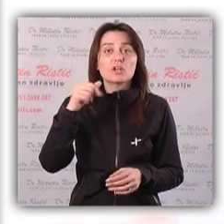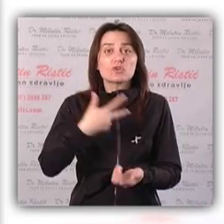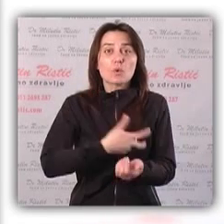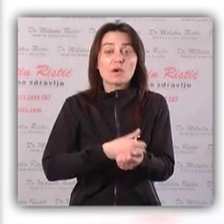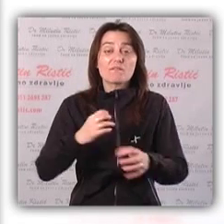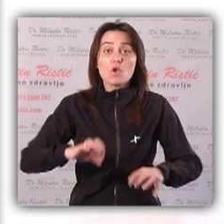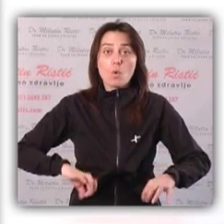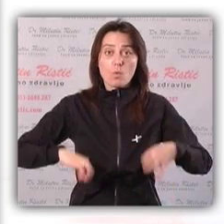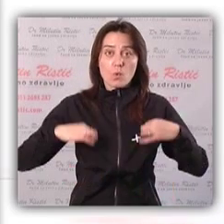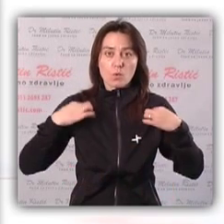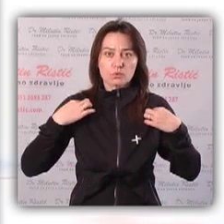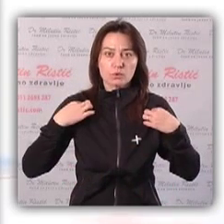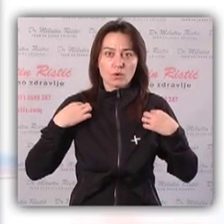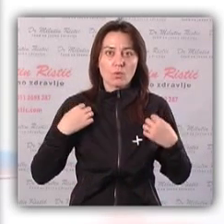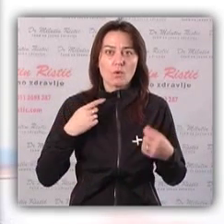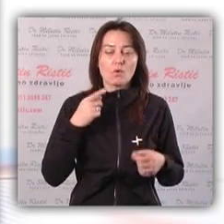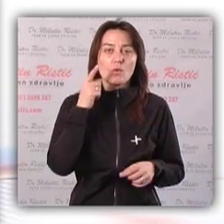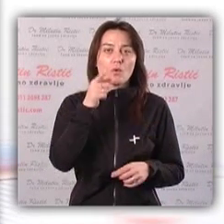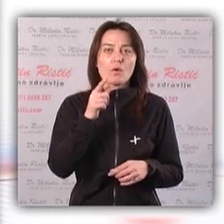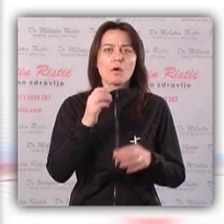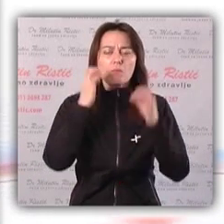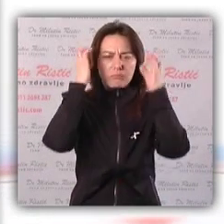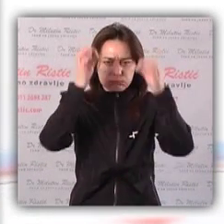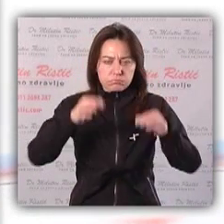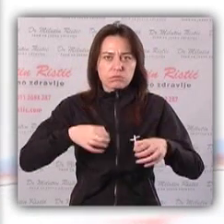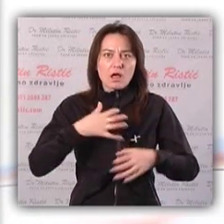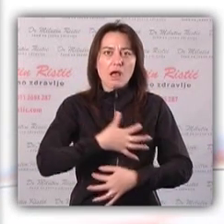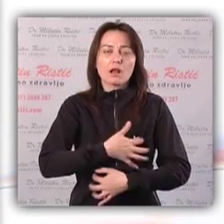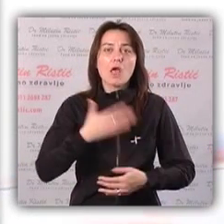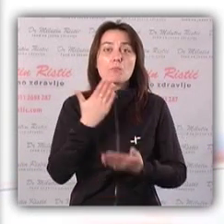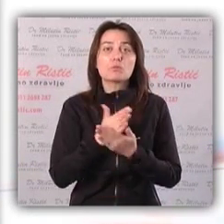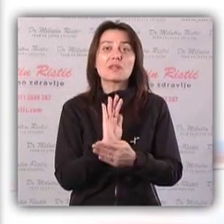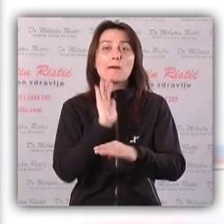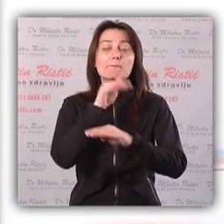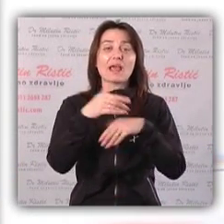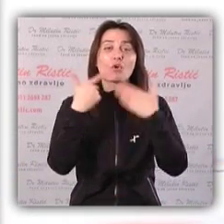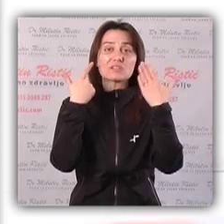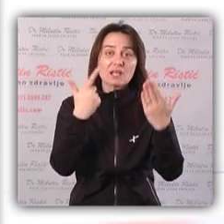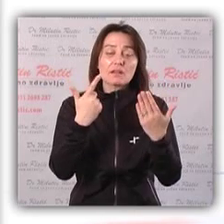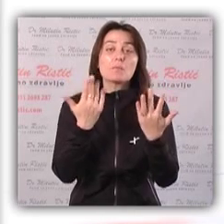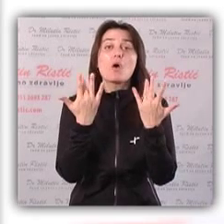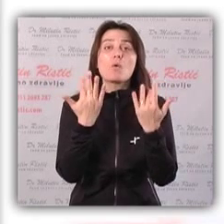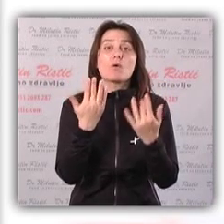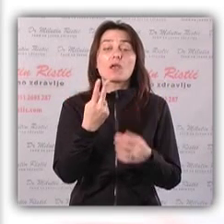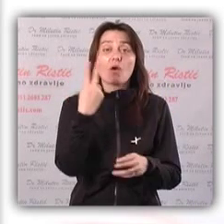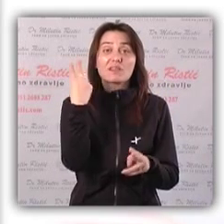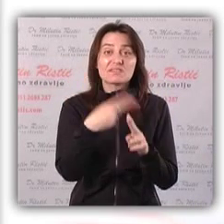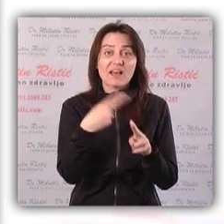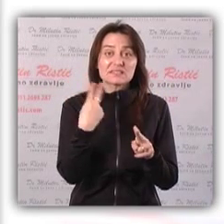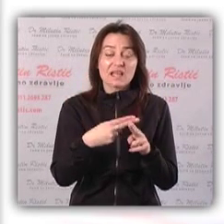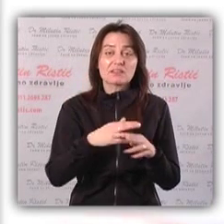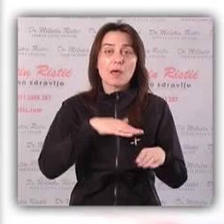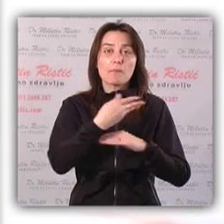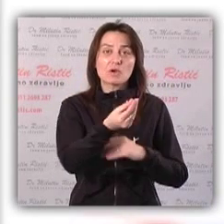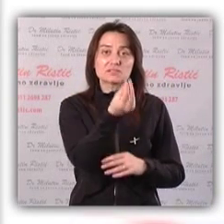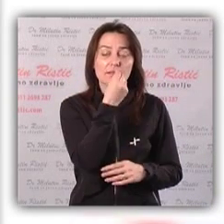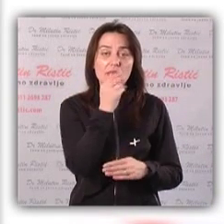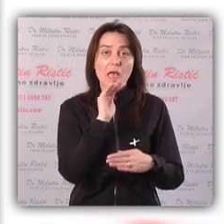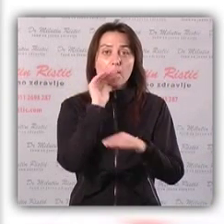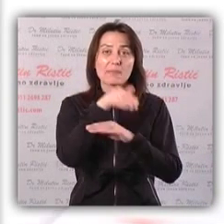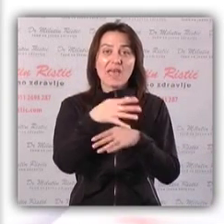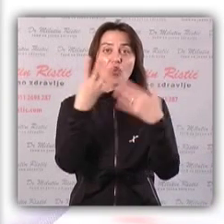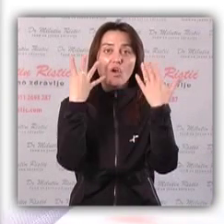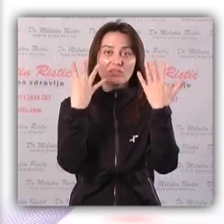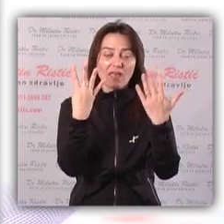ukoliko vrednost šećera u krvi ujutro, znači našte srca, nakon prekonoćnog gladovanja bude preko 7, a ukoliko je 2